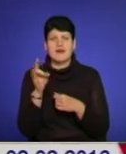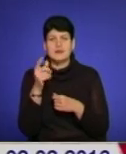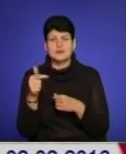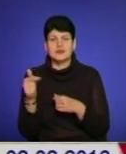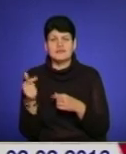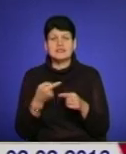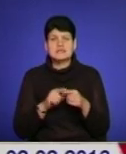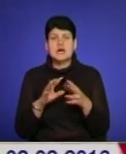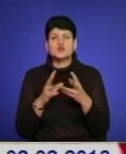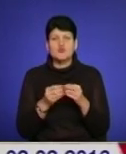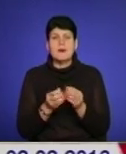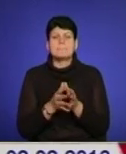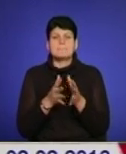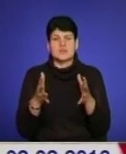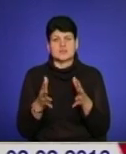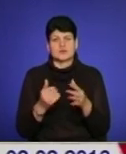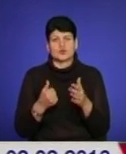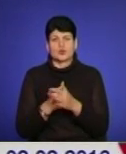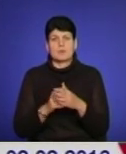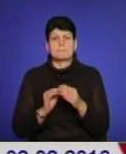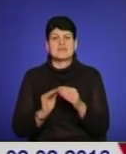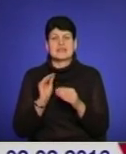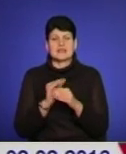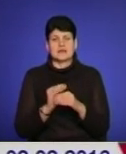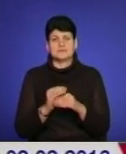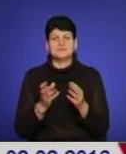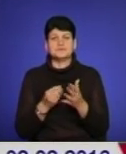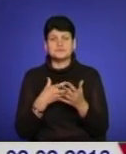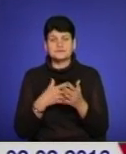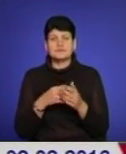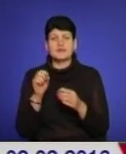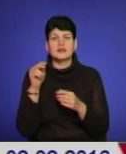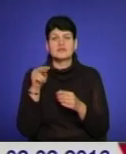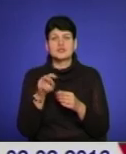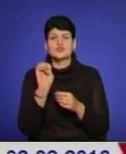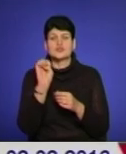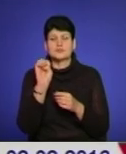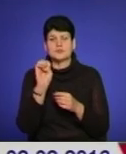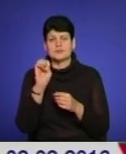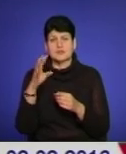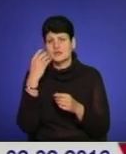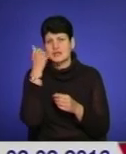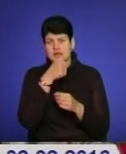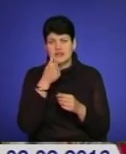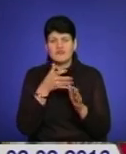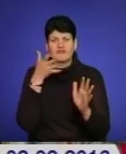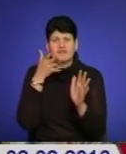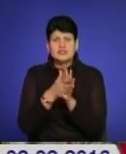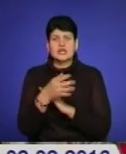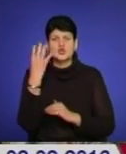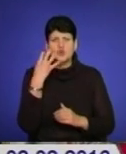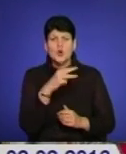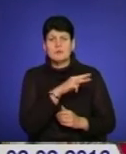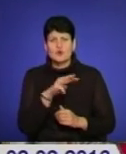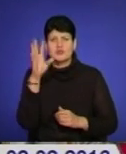суттєво вища, ніж до підняття тарифів. Так, за цілий 2014 рік в області витратили 40 мільйонів на усі